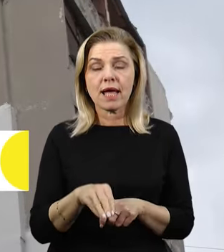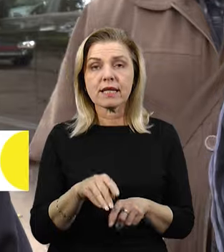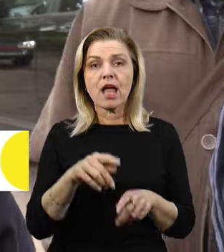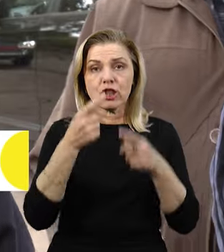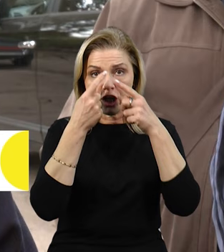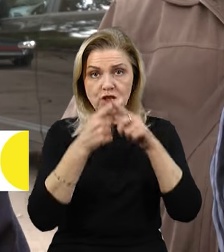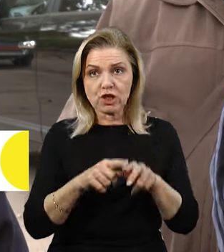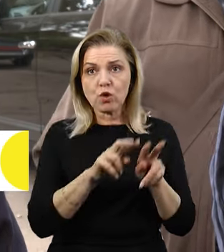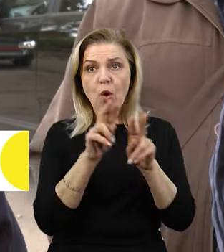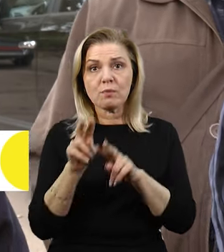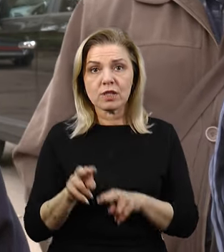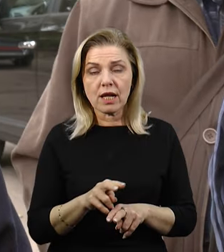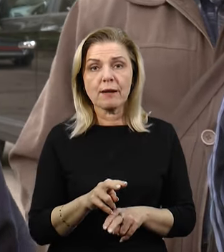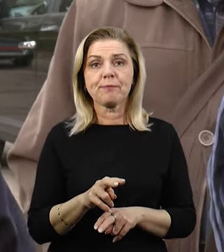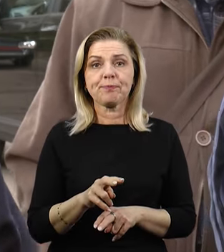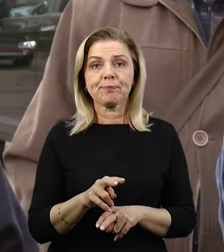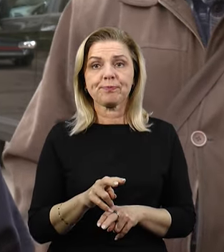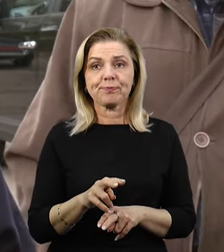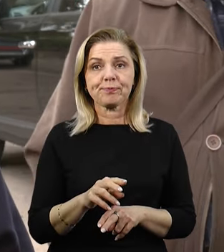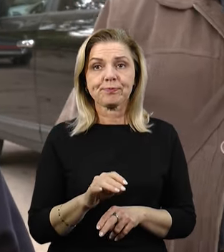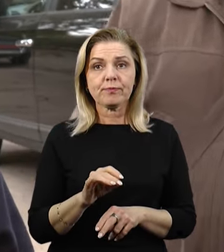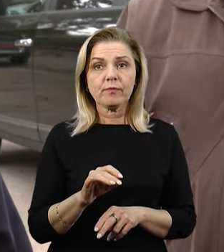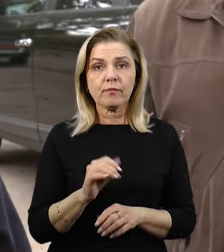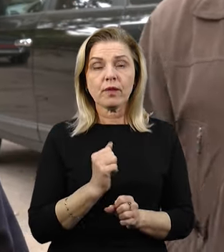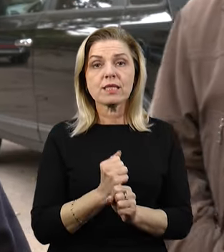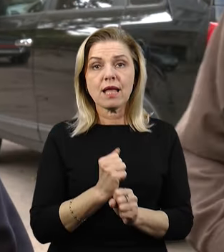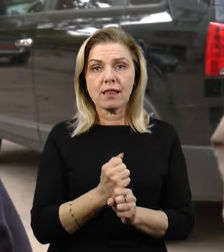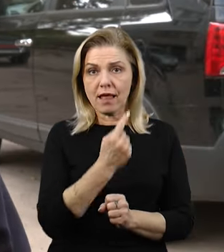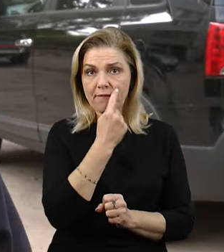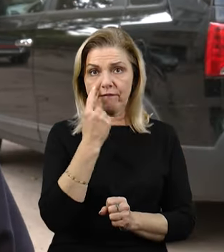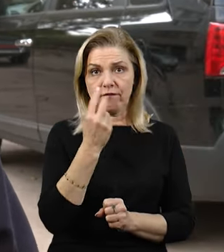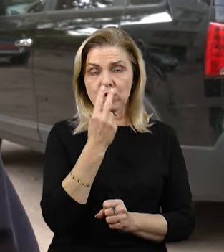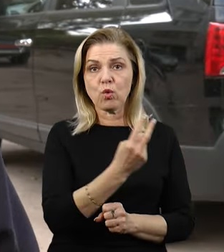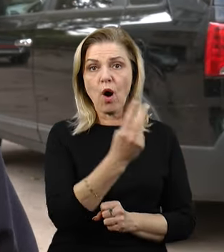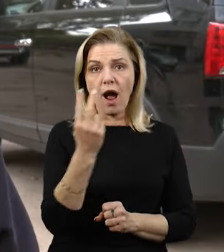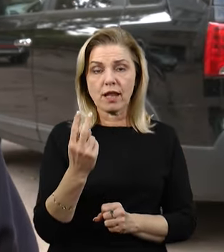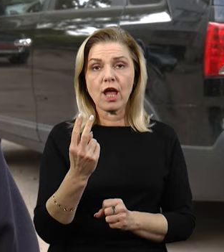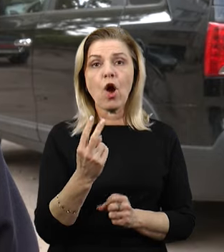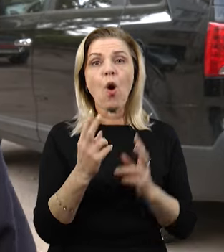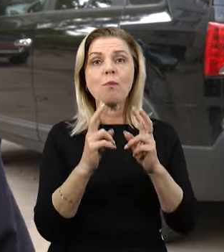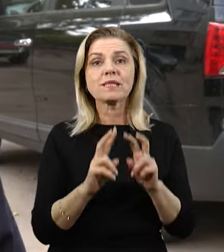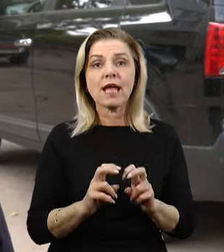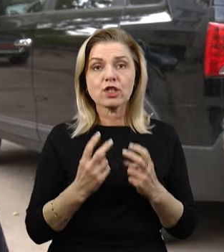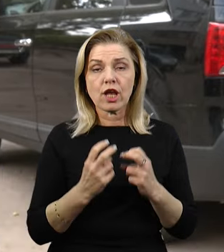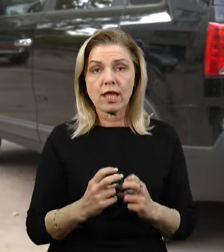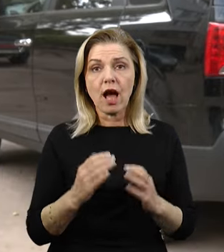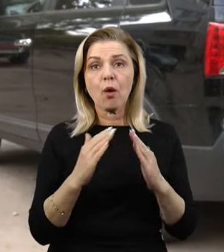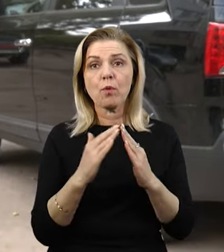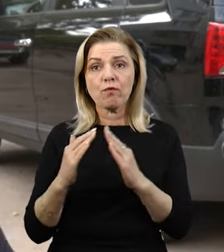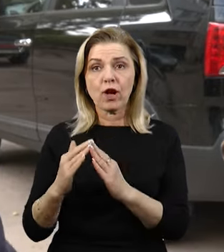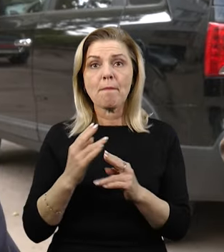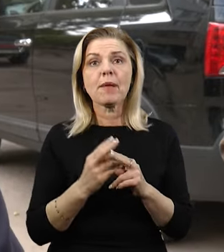і споруд Віталій Субуцький. Провели візуальні обстеження і інструментальні обстеження міцності бетонних